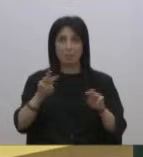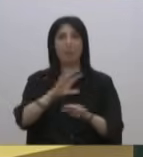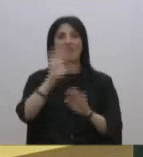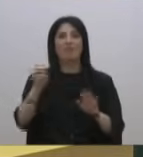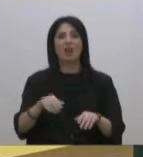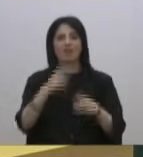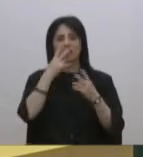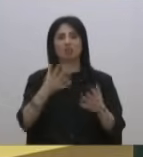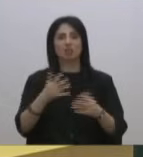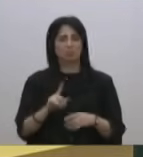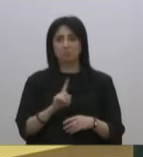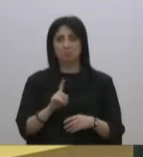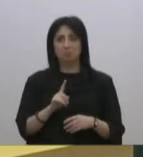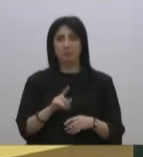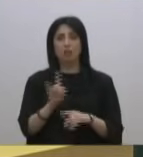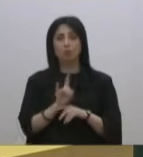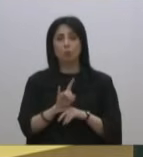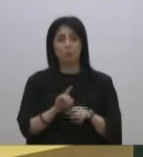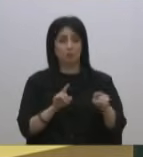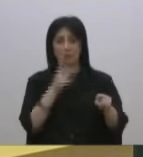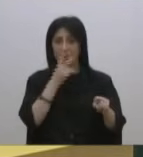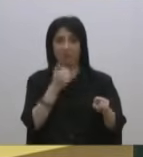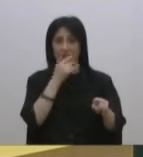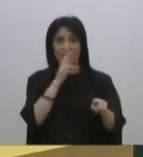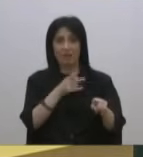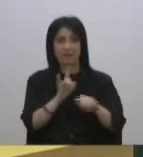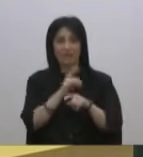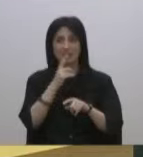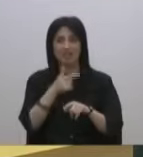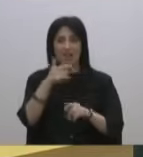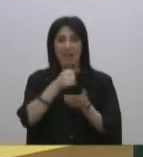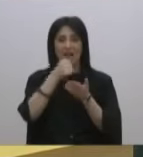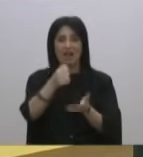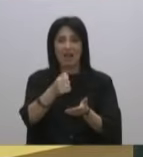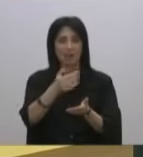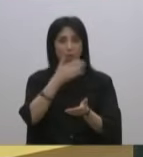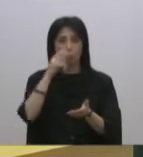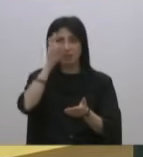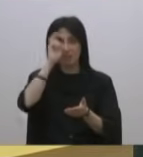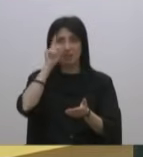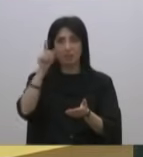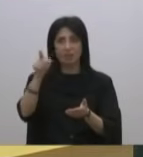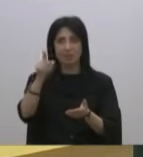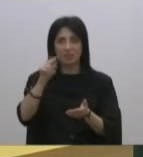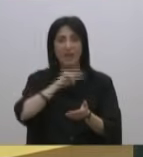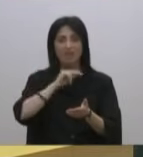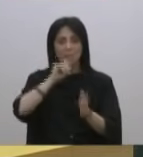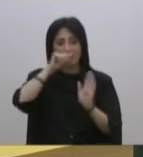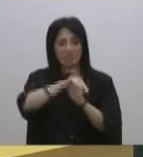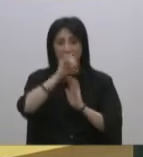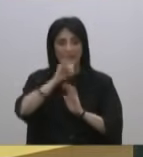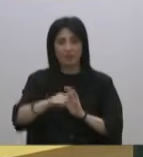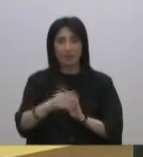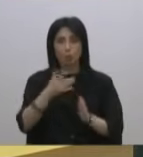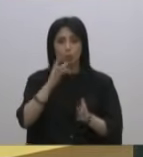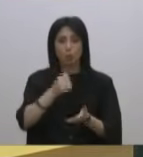ყველაფერს აკონტროლებს. ეს არის ტყუილი დეზინფორმაცია. გრანტი არ ექცევა სახელმწიფოს ადმინისტრებაში.